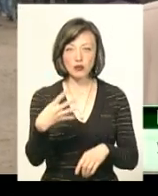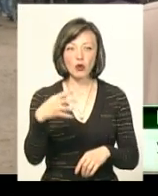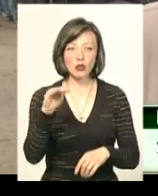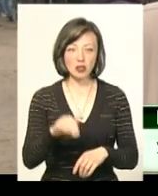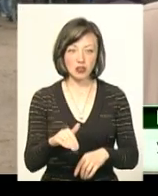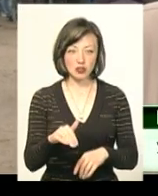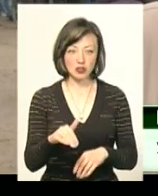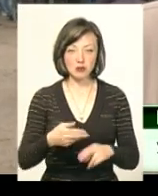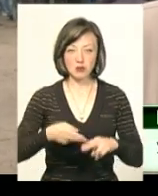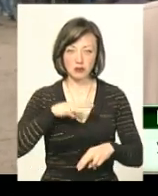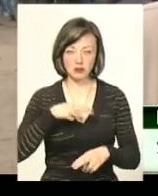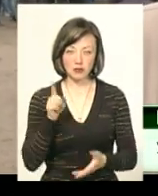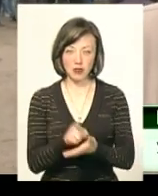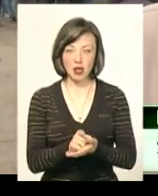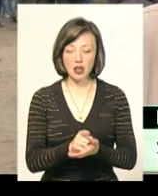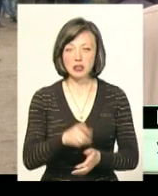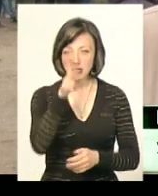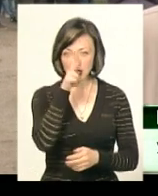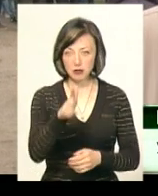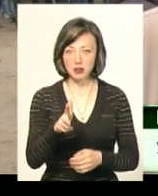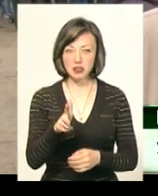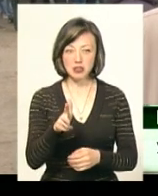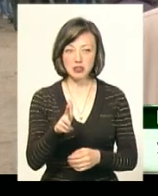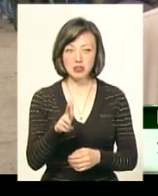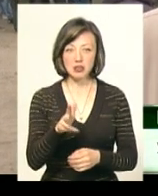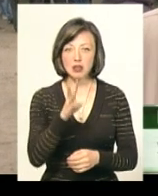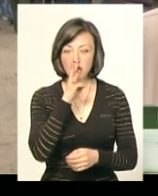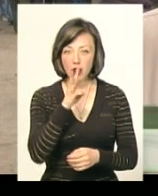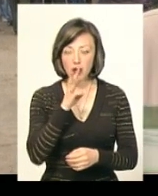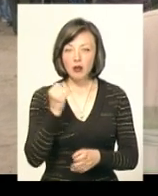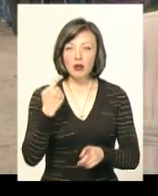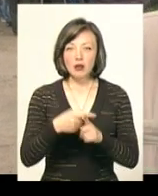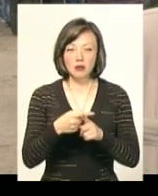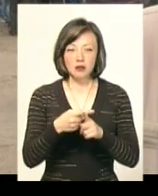який це період? За три місяці зарплати